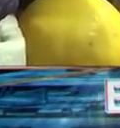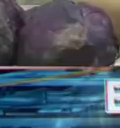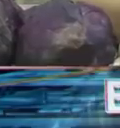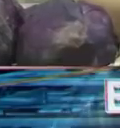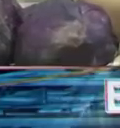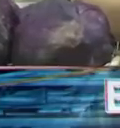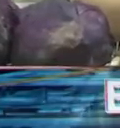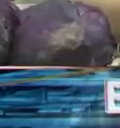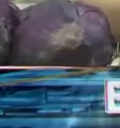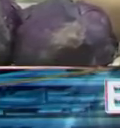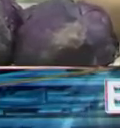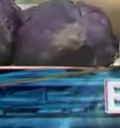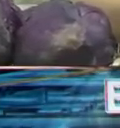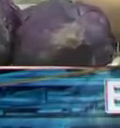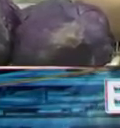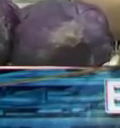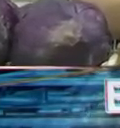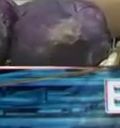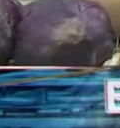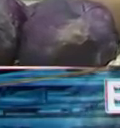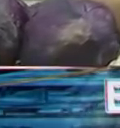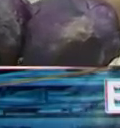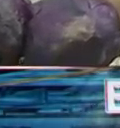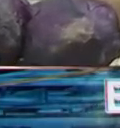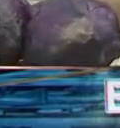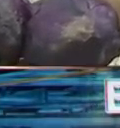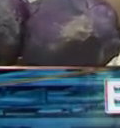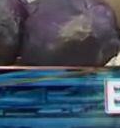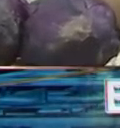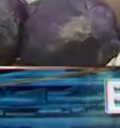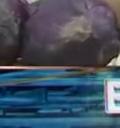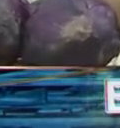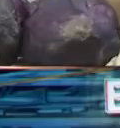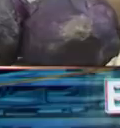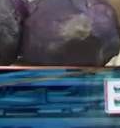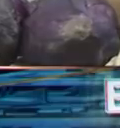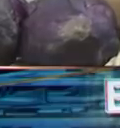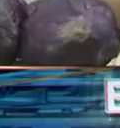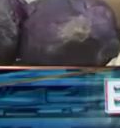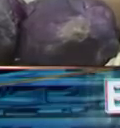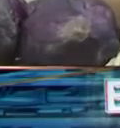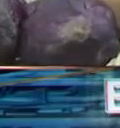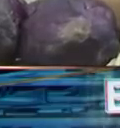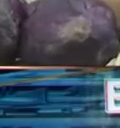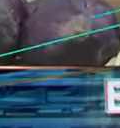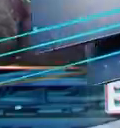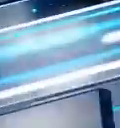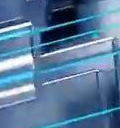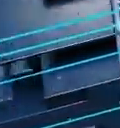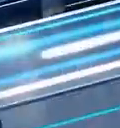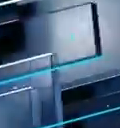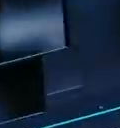арасында. Коронавирус шықпай тұрғанда, бұны дәрі жасап ішетін ваше. Аз-аздан алатынбыз.